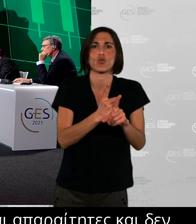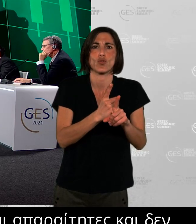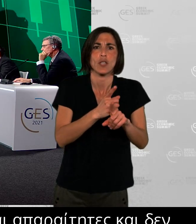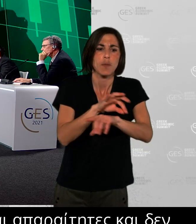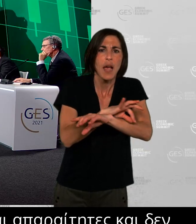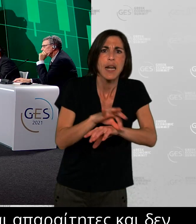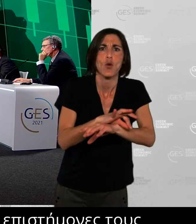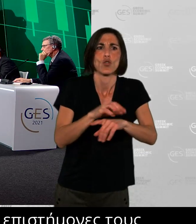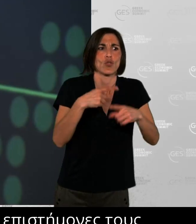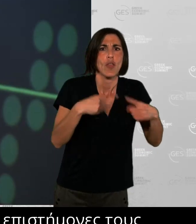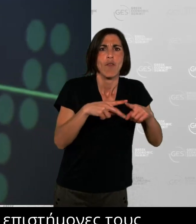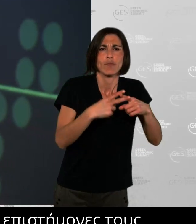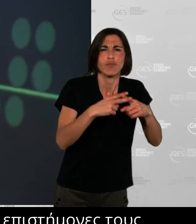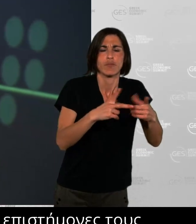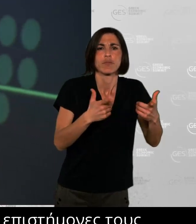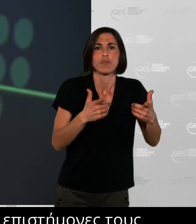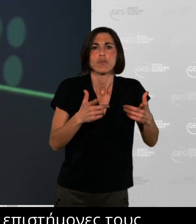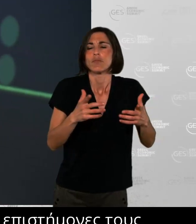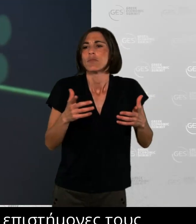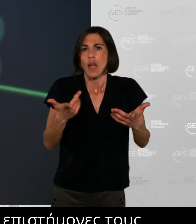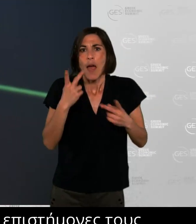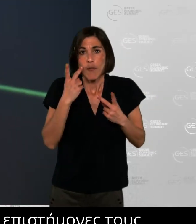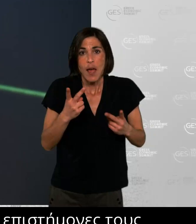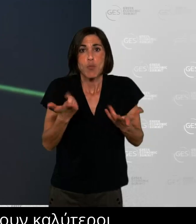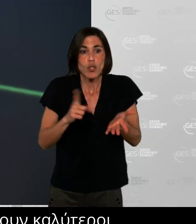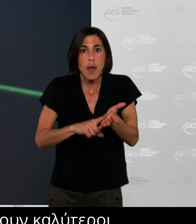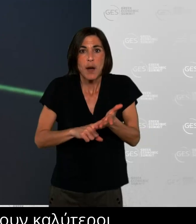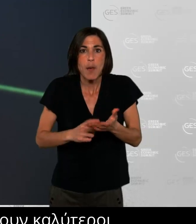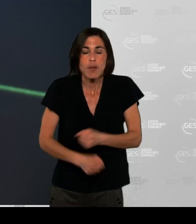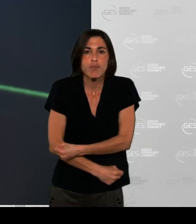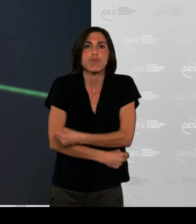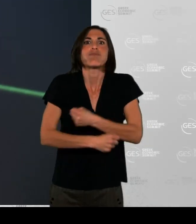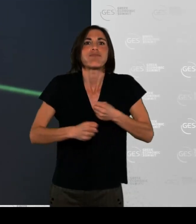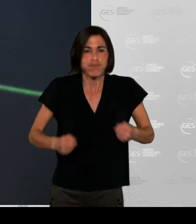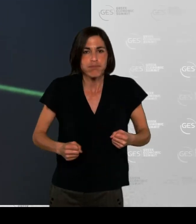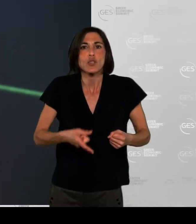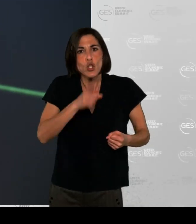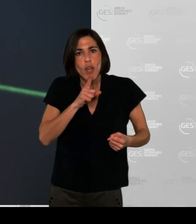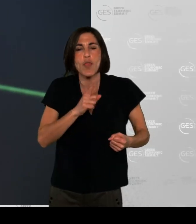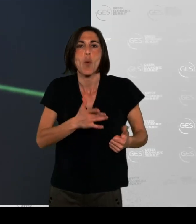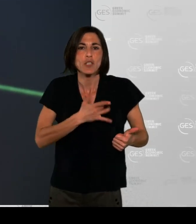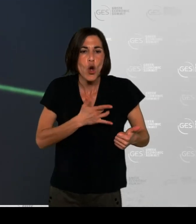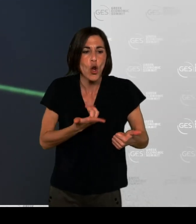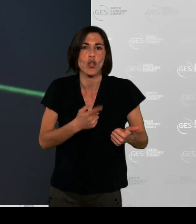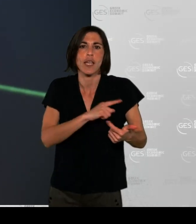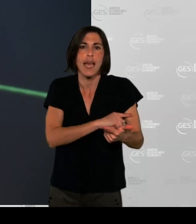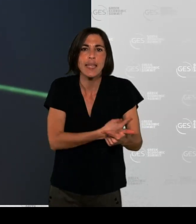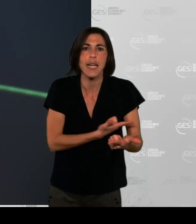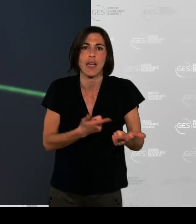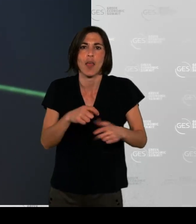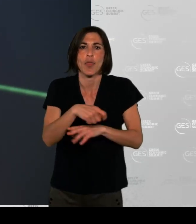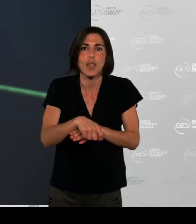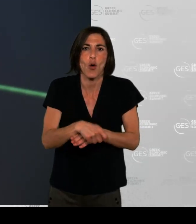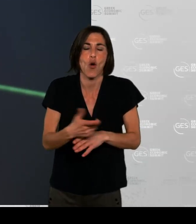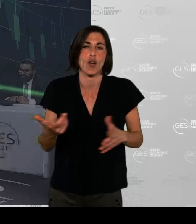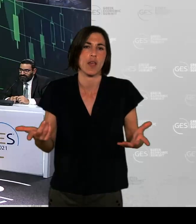γίνουν καλύτεροι ψυχολόγοι, φιλόλογοι, γιατροί, δικηγόροι, φτιάχνοντας, για παράδειγμα, ένα